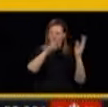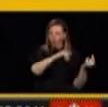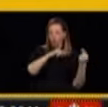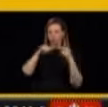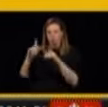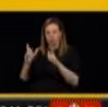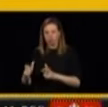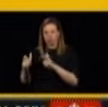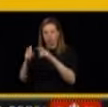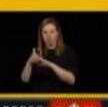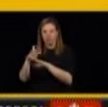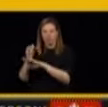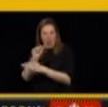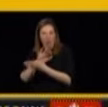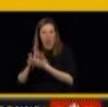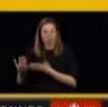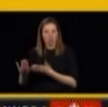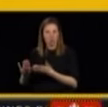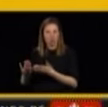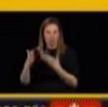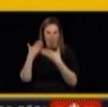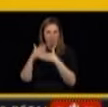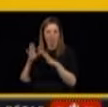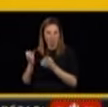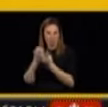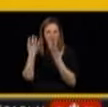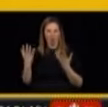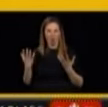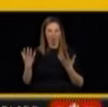façon gratuite, là. Donc, moi, je pense